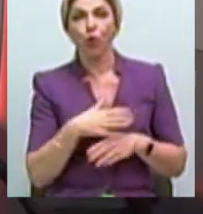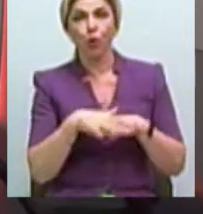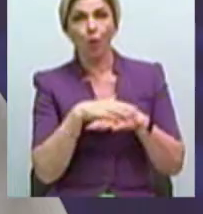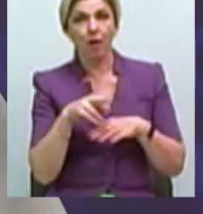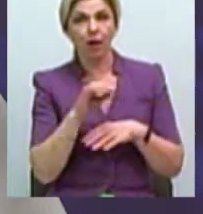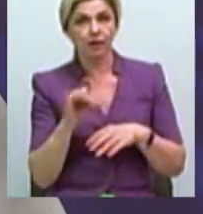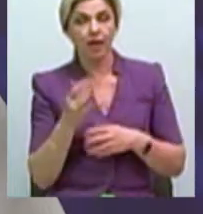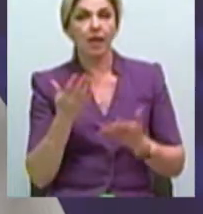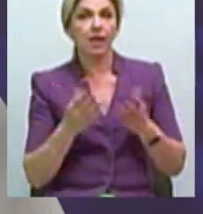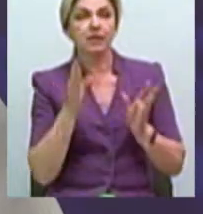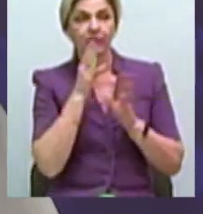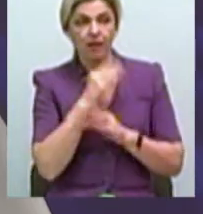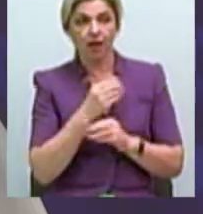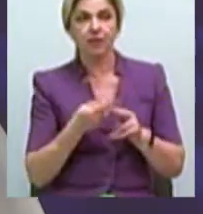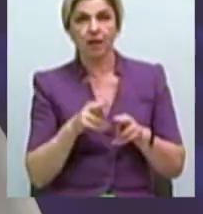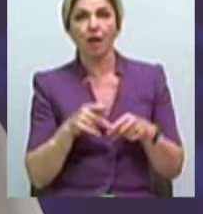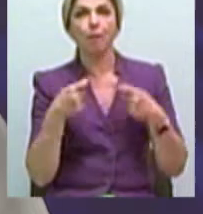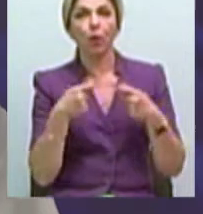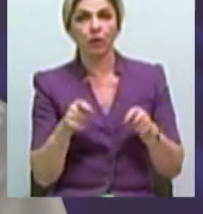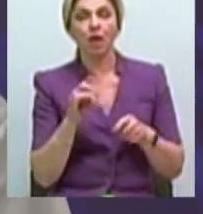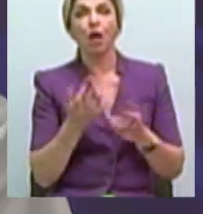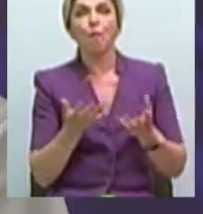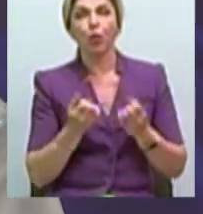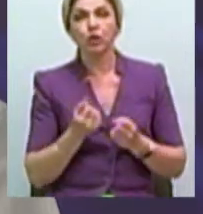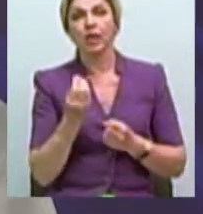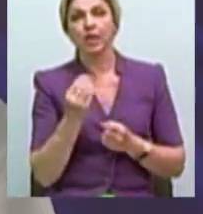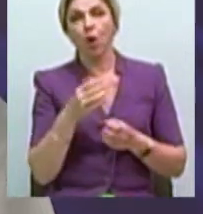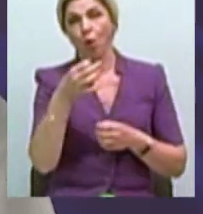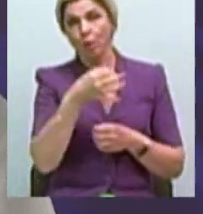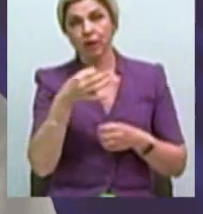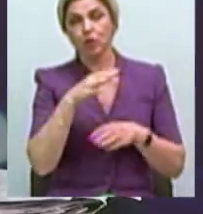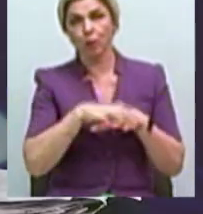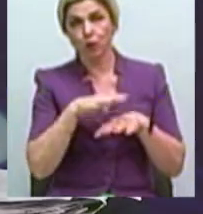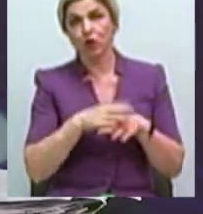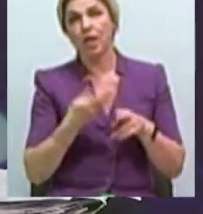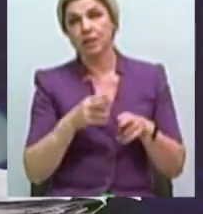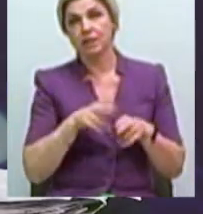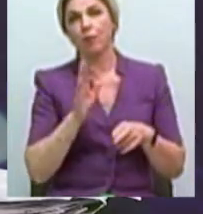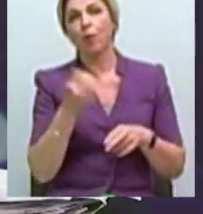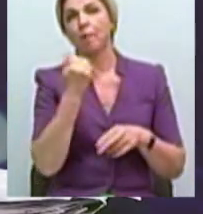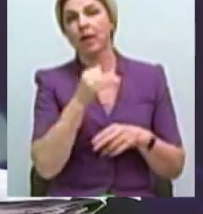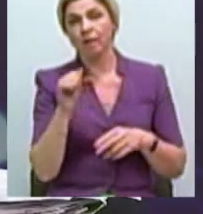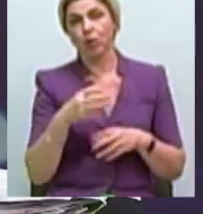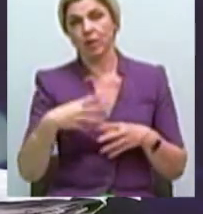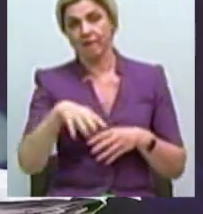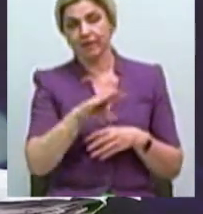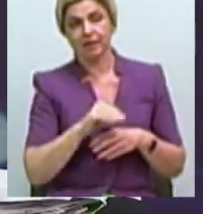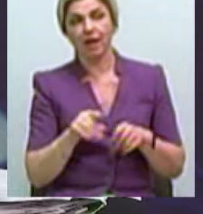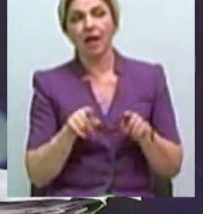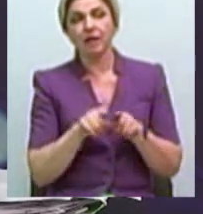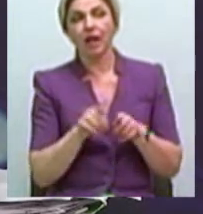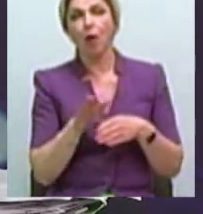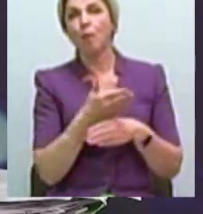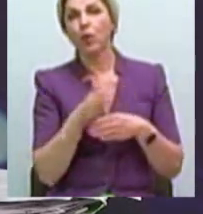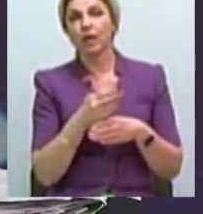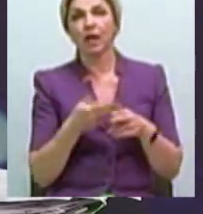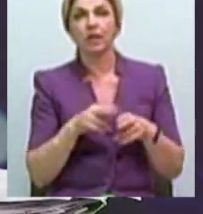якщо нам вдасться його продати і отримати гроші обласний бюджет, це буде перемога всіх. І тих же депутатів міської ради таких поділів,